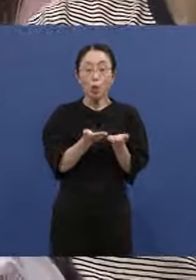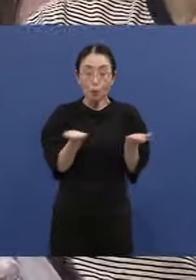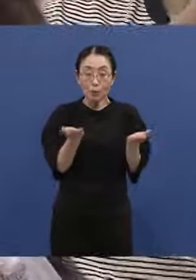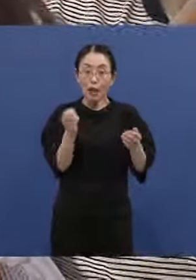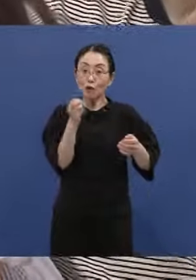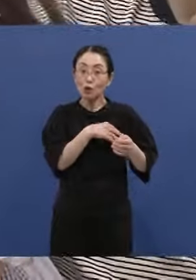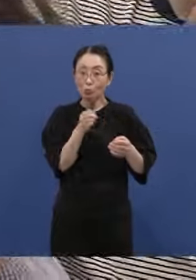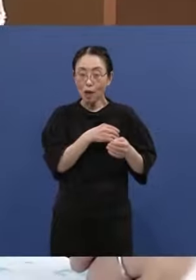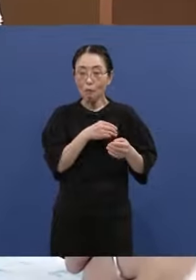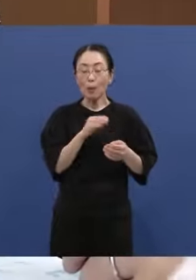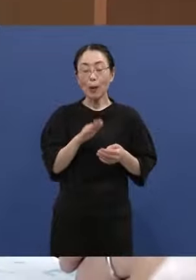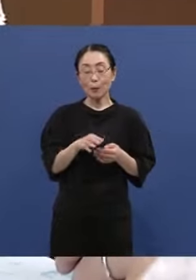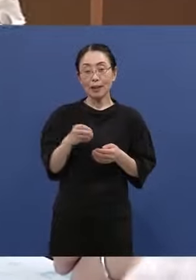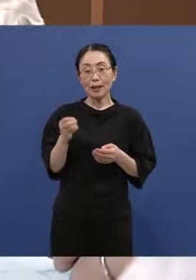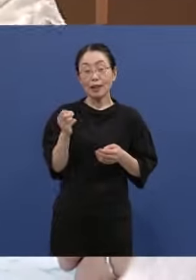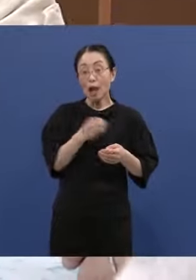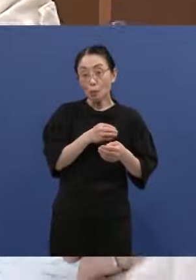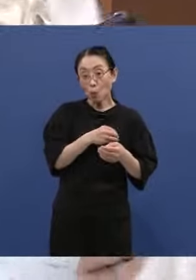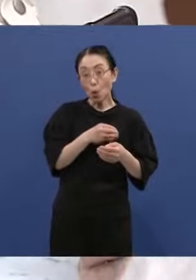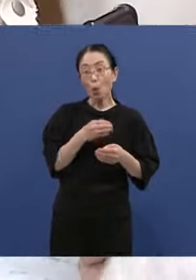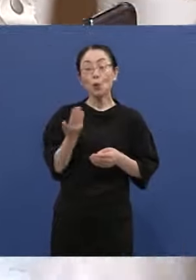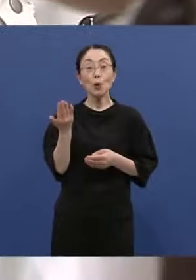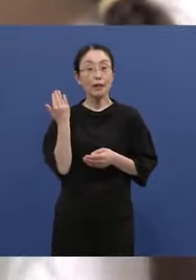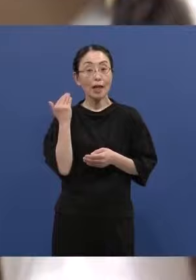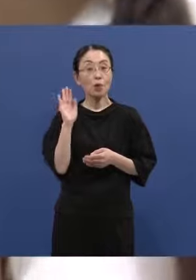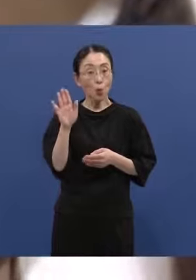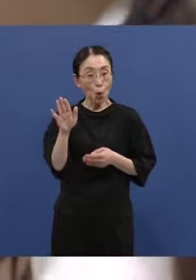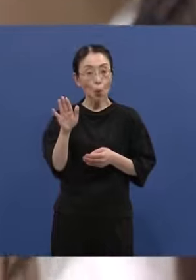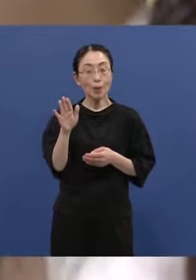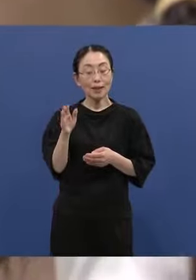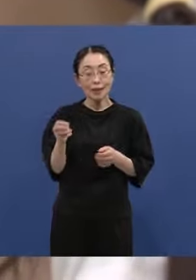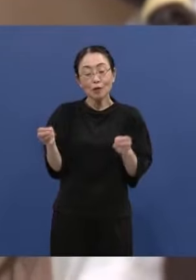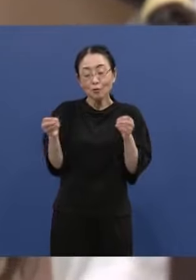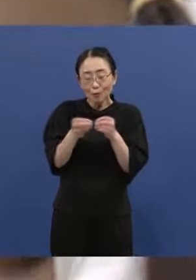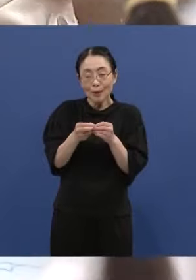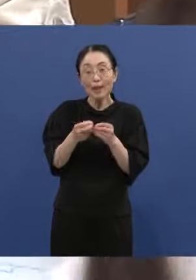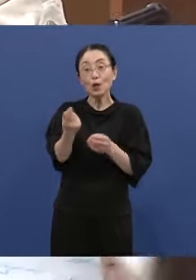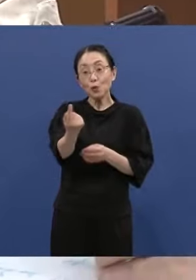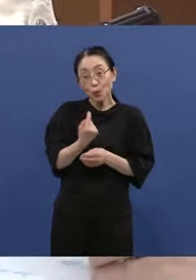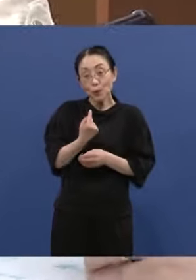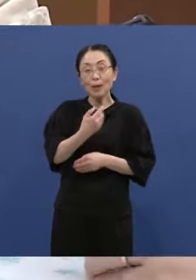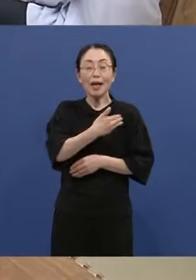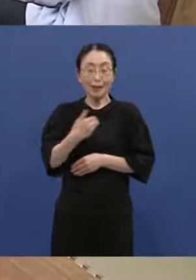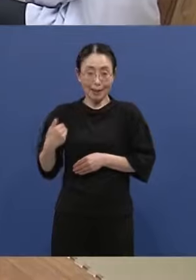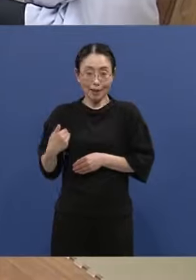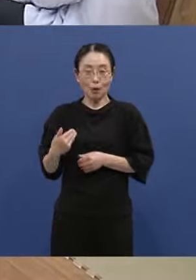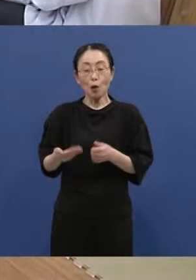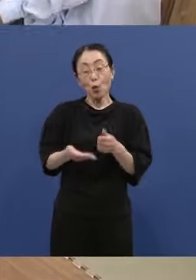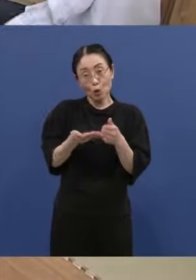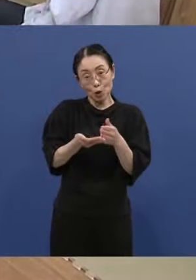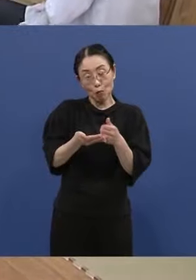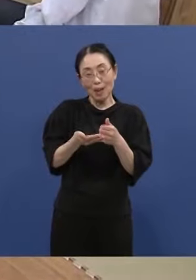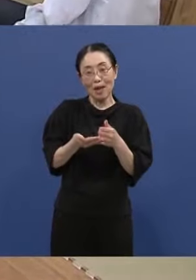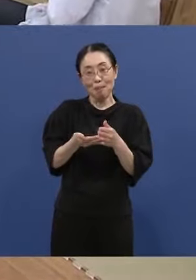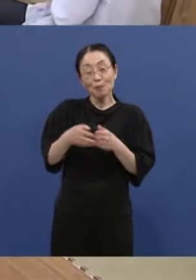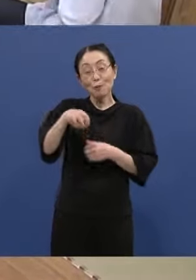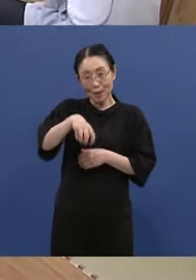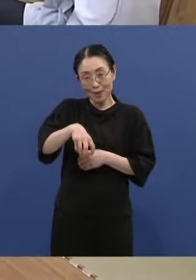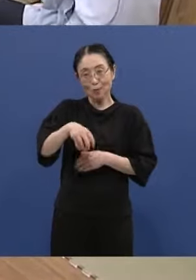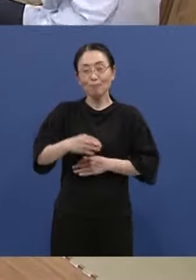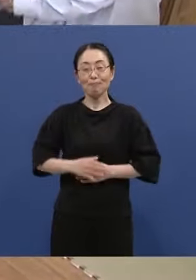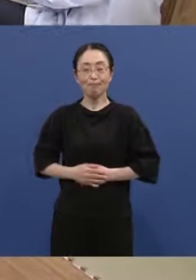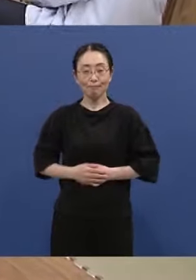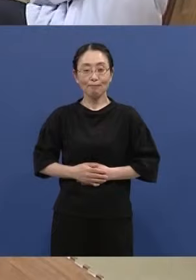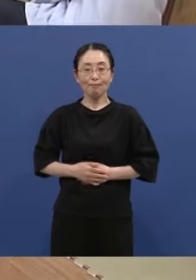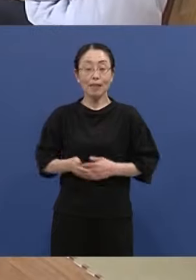ので、お買い物の前後に立ち寄っていただくこともできるので、それもすごくおすすめなポイントとなっています。